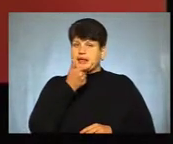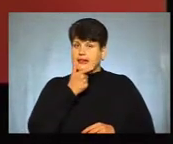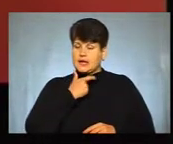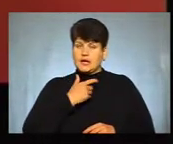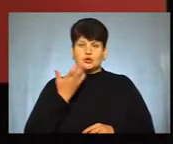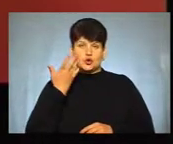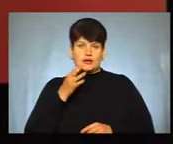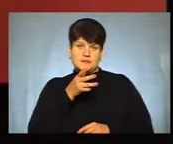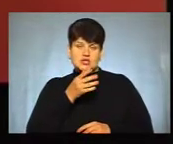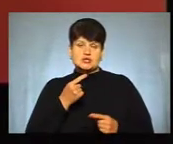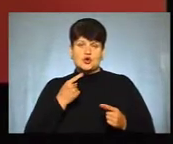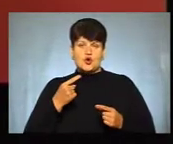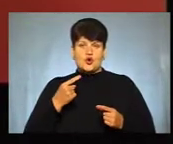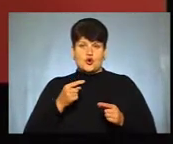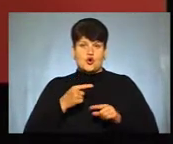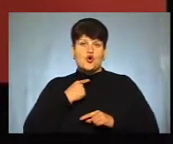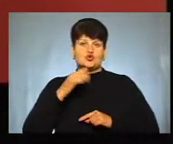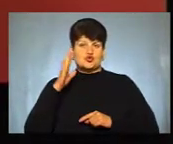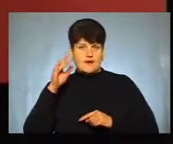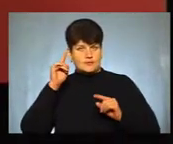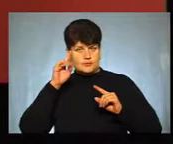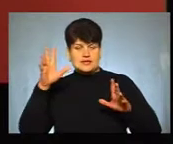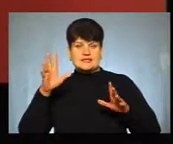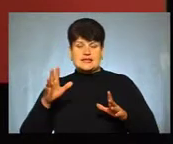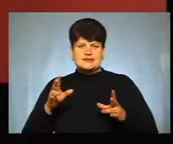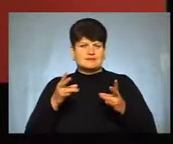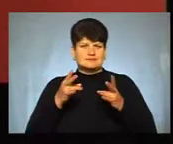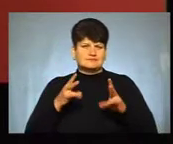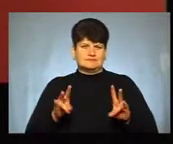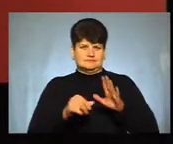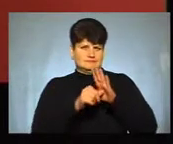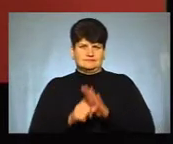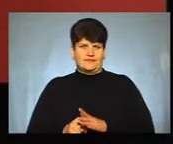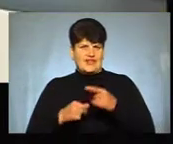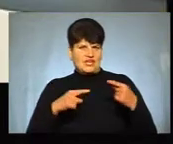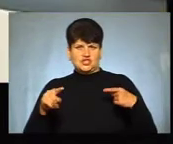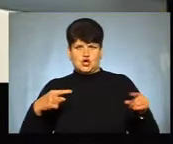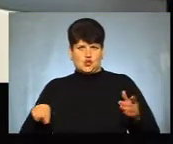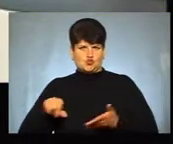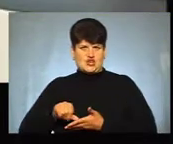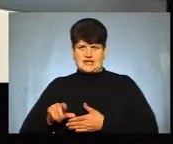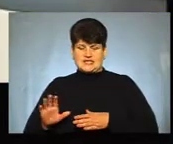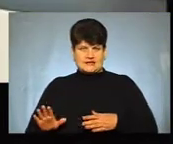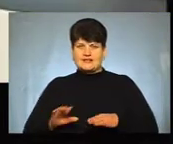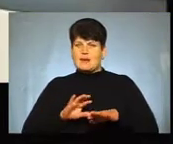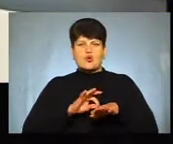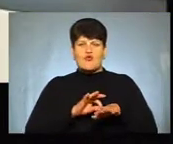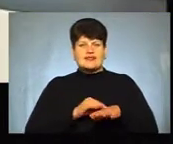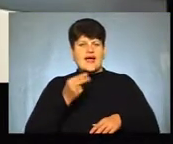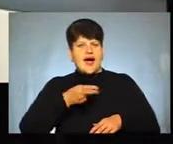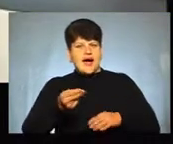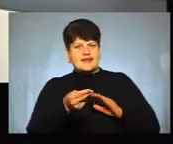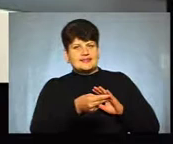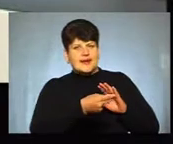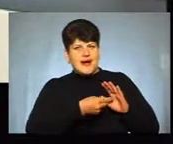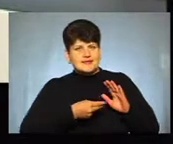час голосування, під час популяризації своїх проєктів, насамперед це не дискредитувати інших учасників, не проводити агітацію в приміщенні і